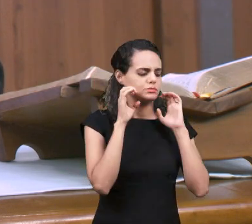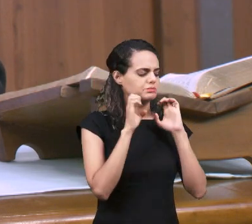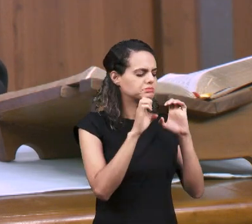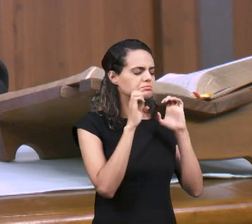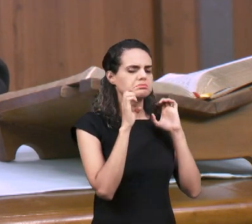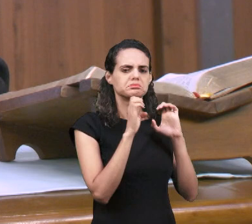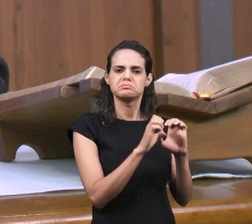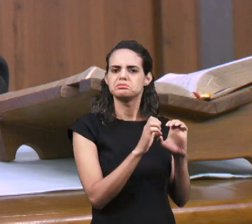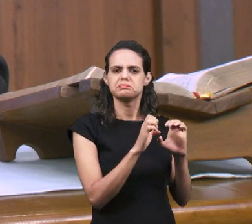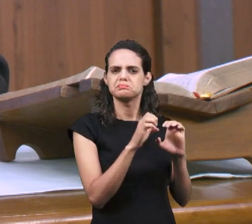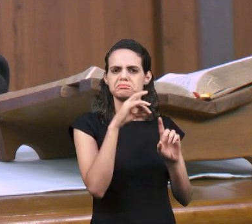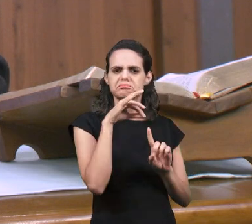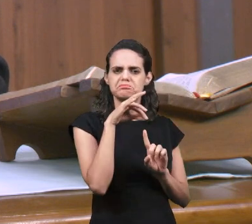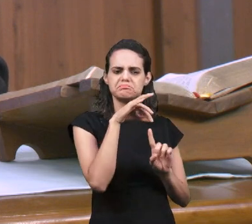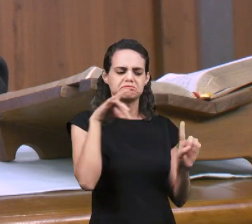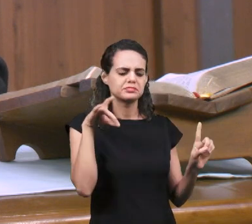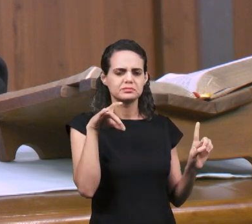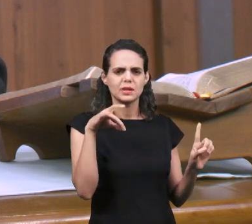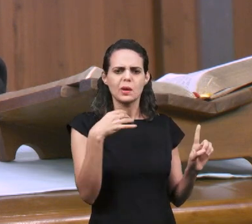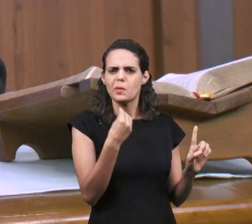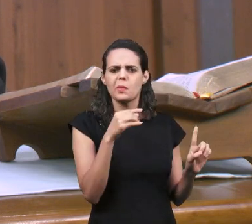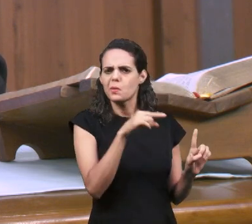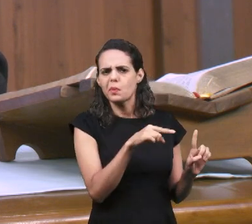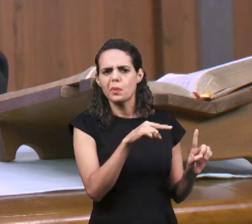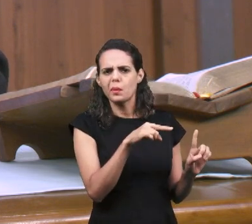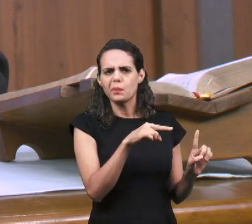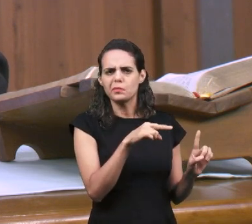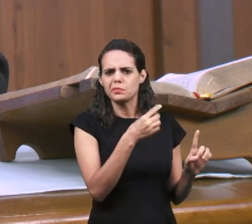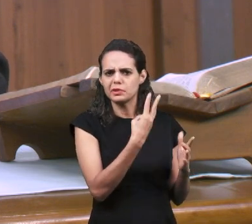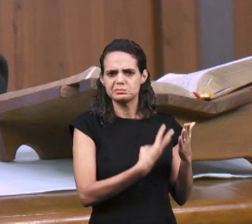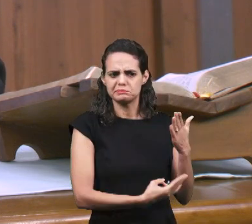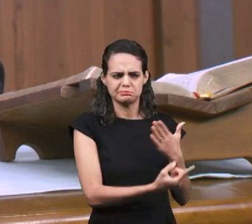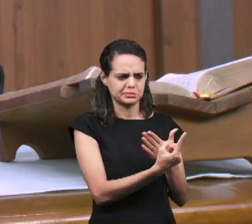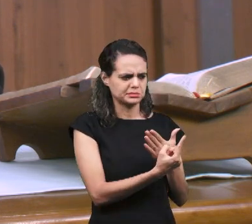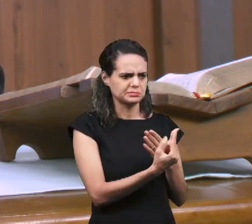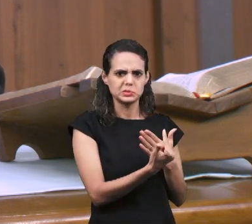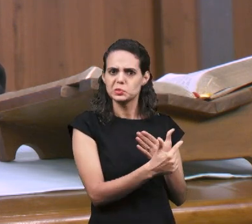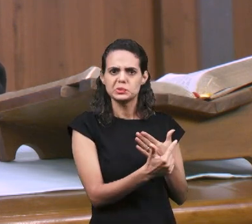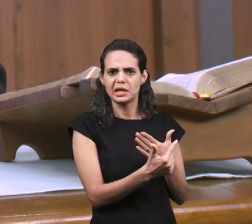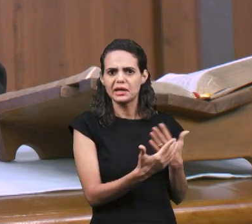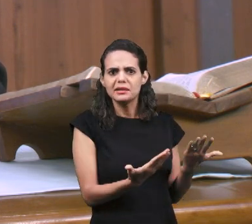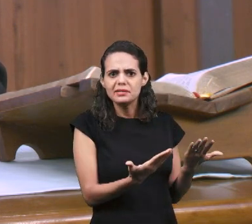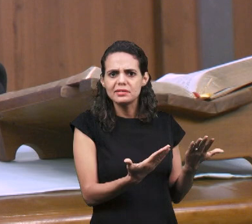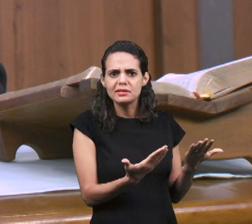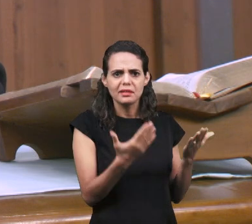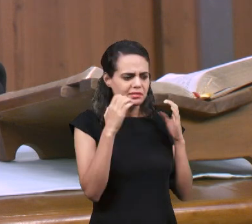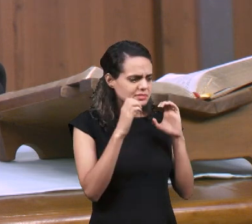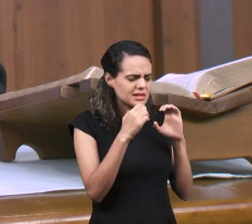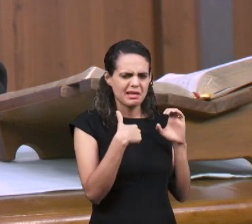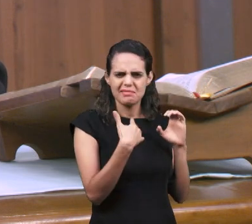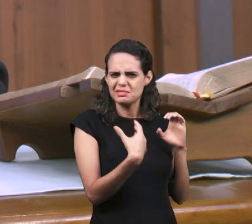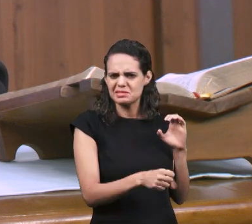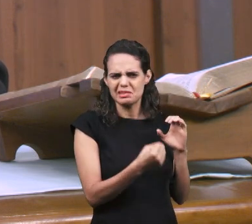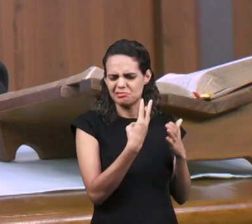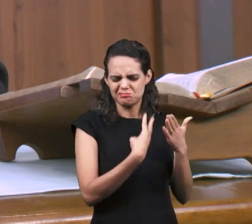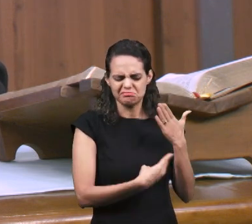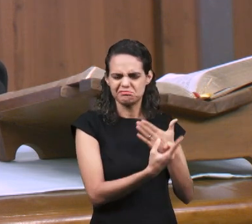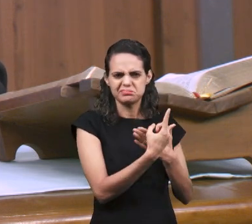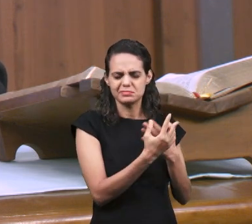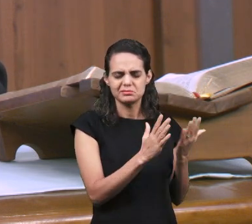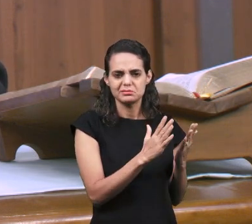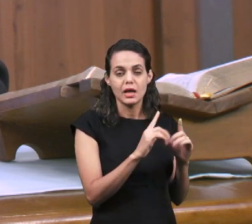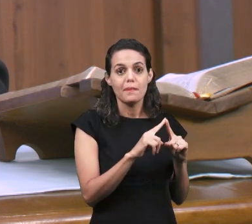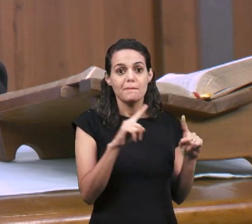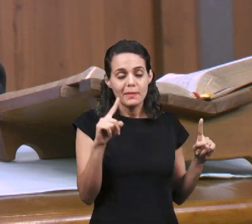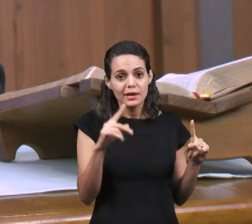fait pas partie de la Trinité parce qu'il ne considère pas la Trinité. Et le Saint-Esprit est une des trois personnes de la Trinité. Donc, très bien,